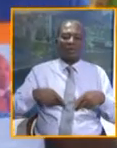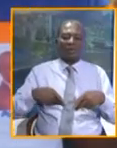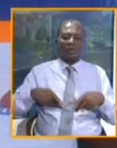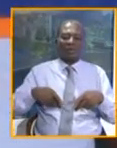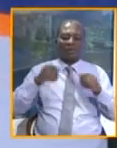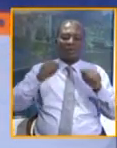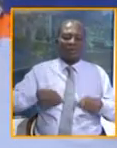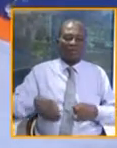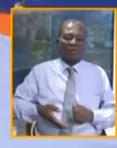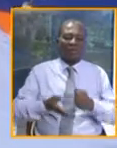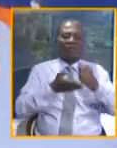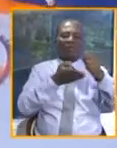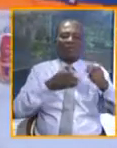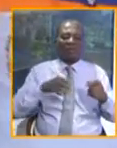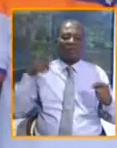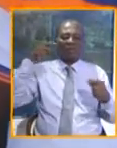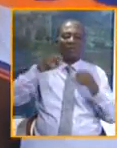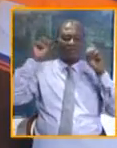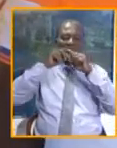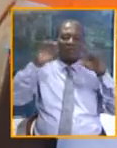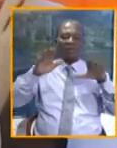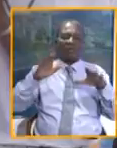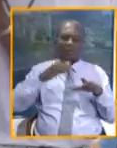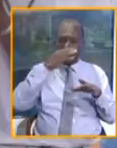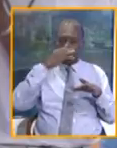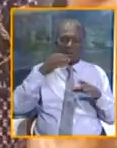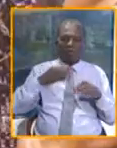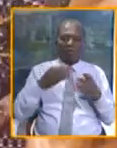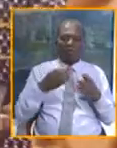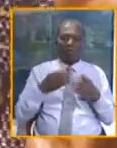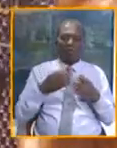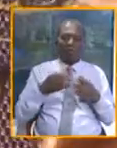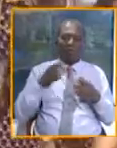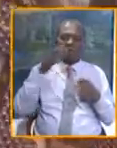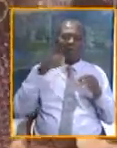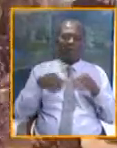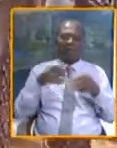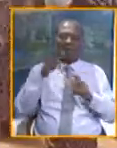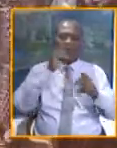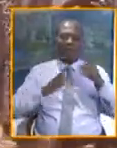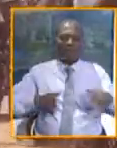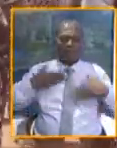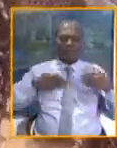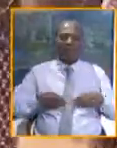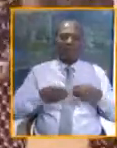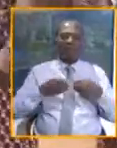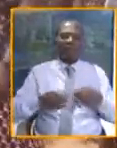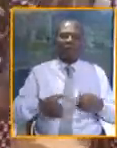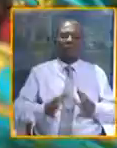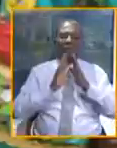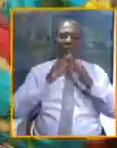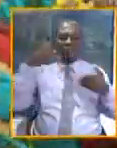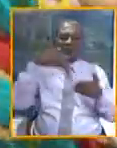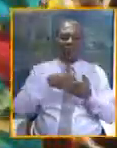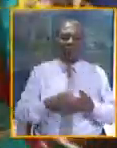nous conduire vers la lumière. Mais au-delà de la lumière, ça nous donne de la projection. Ces populations heureuses ont aussi sollicité, entre